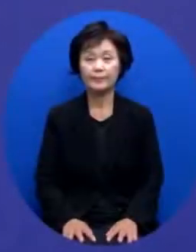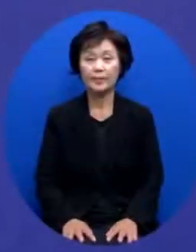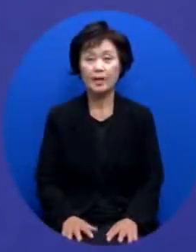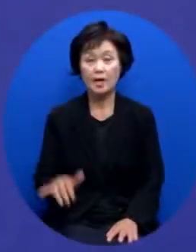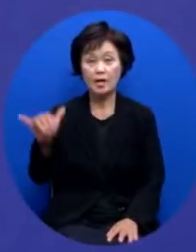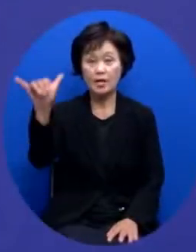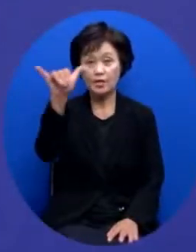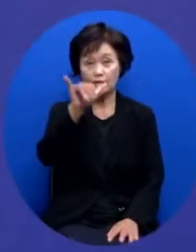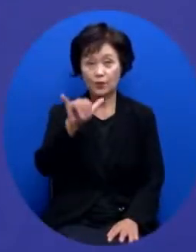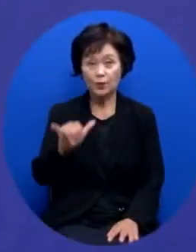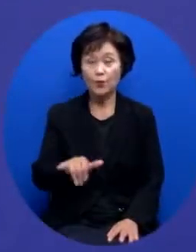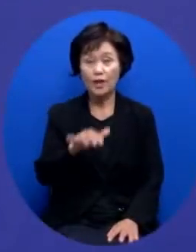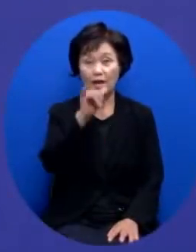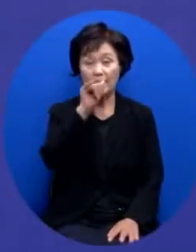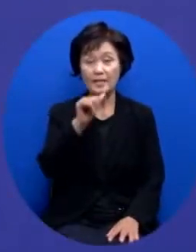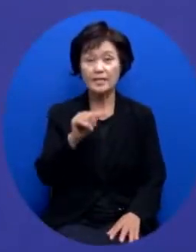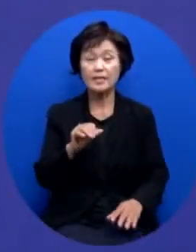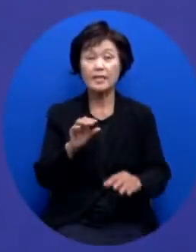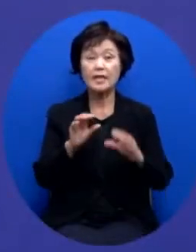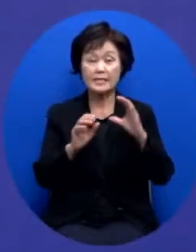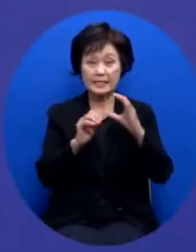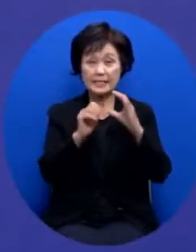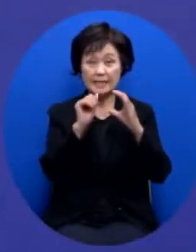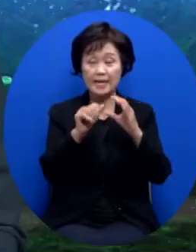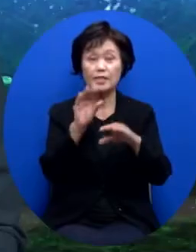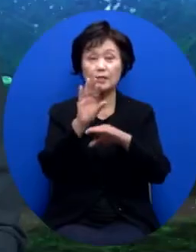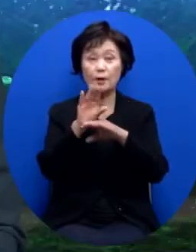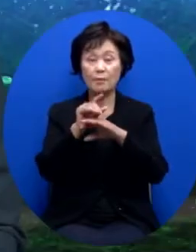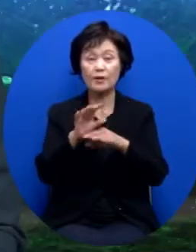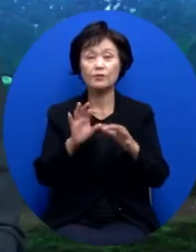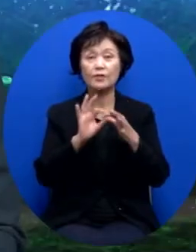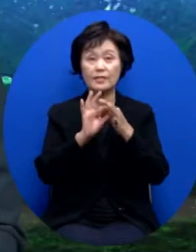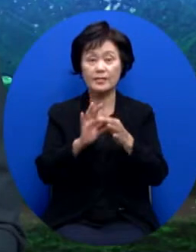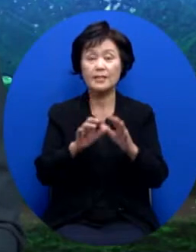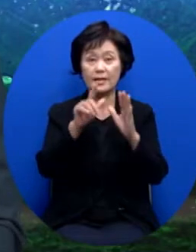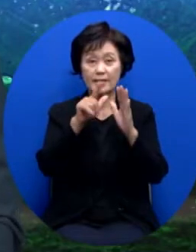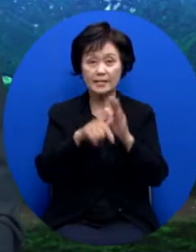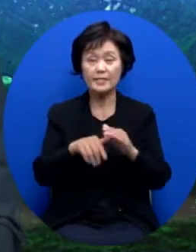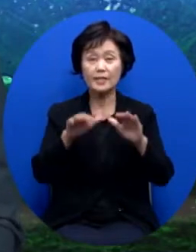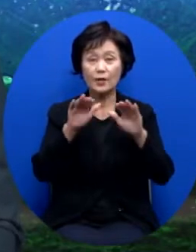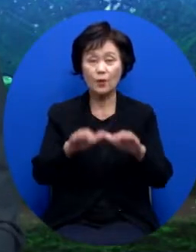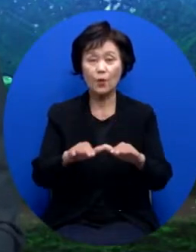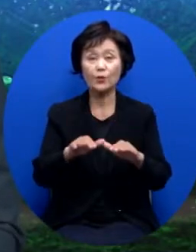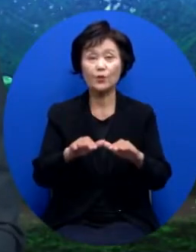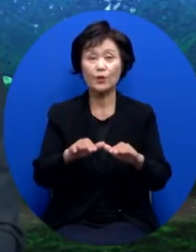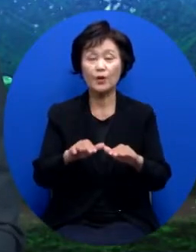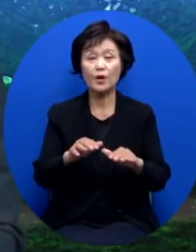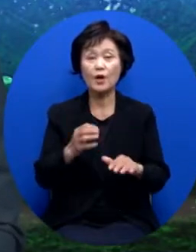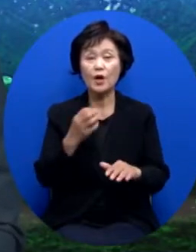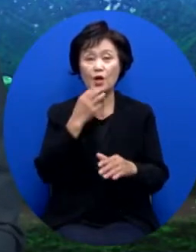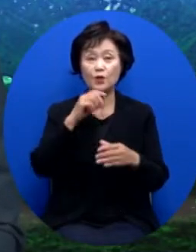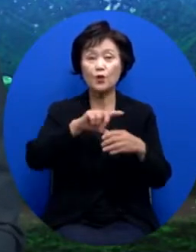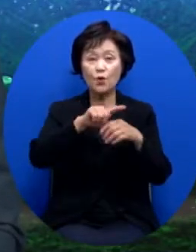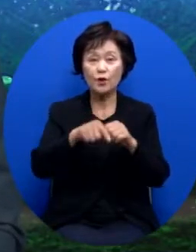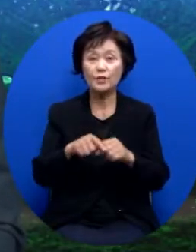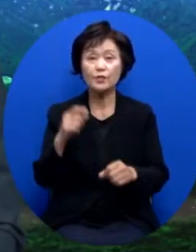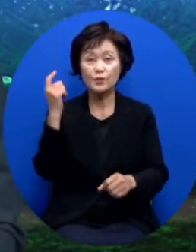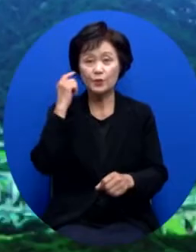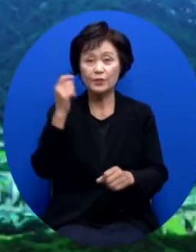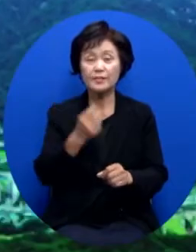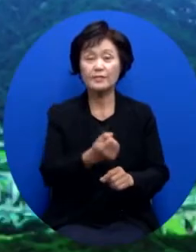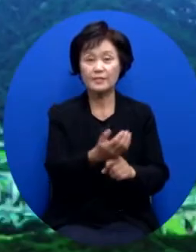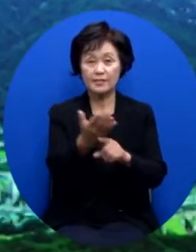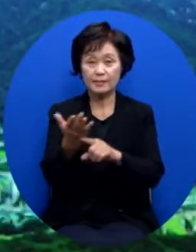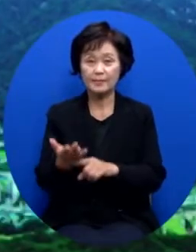전국에 있는 CTS 뉴스 스튜디오를 연결하는 시간입니다. 전국의 생생한 소식, 오늘은 CTS 수도권 스튜디오를 연결합니다.